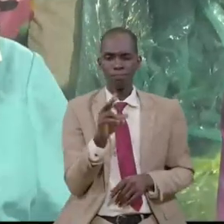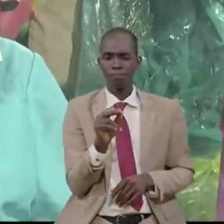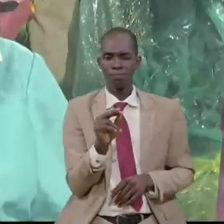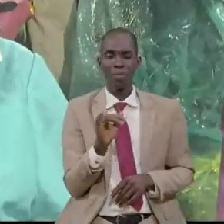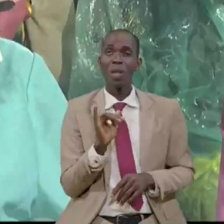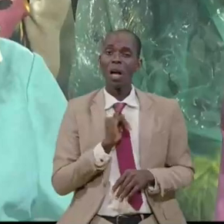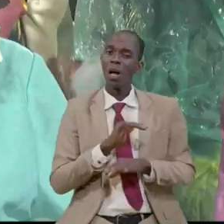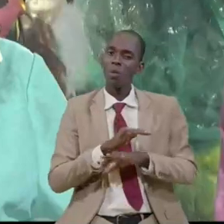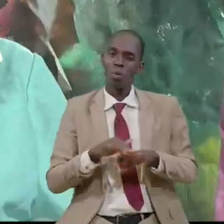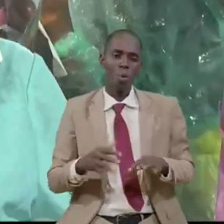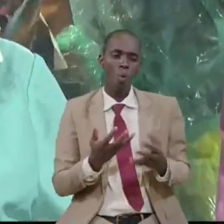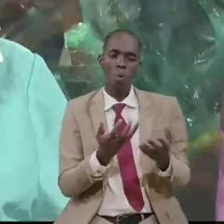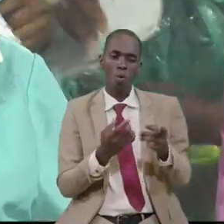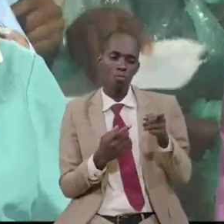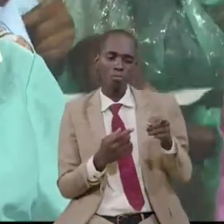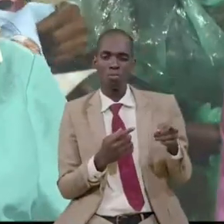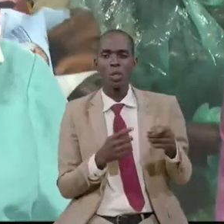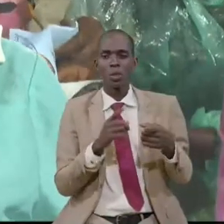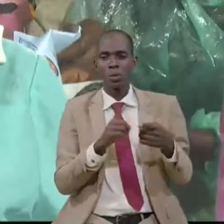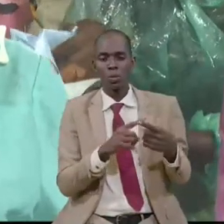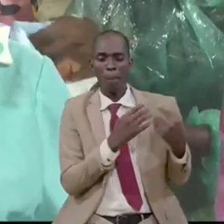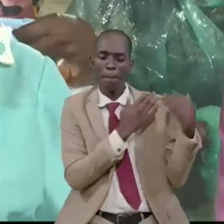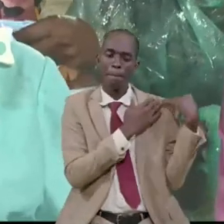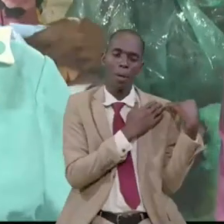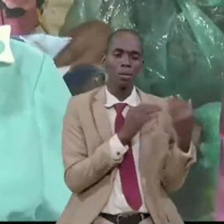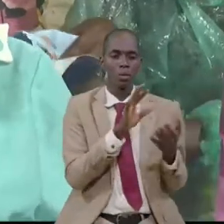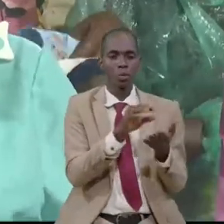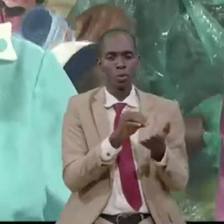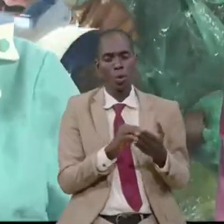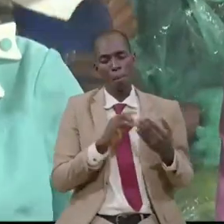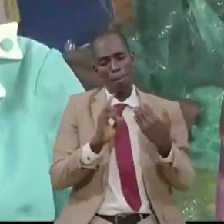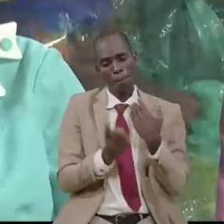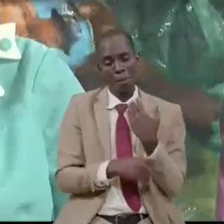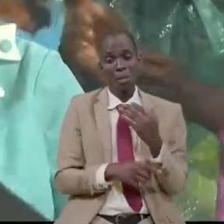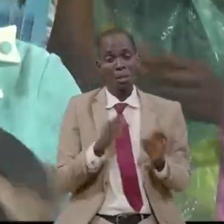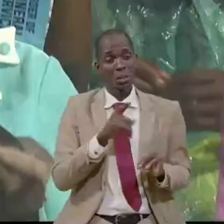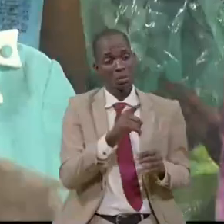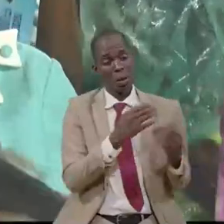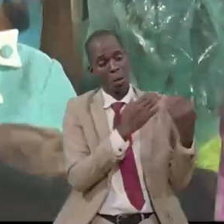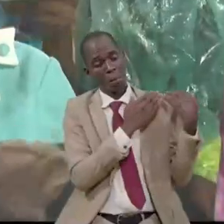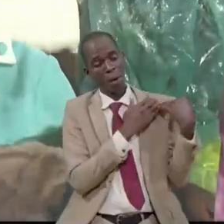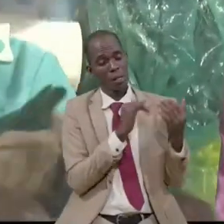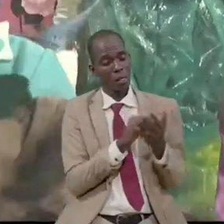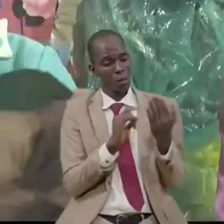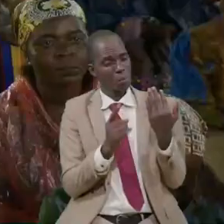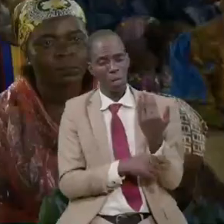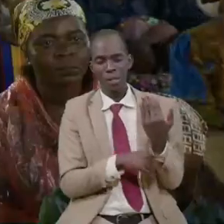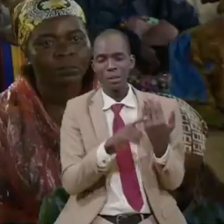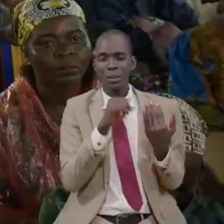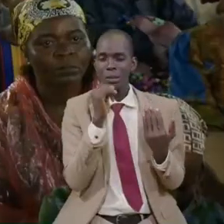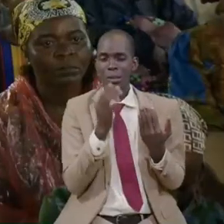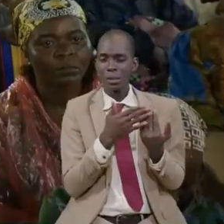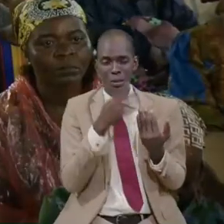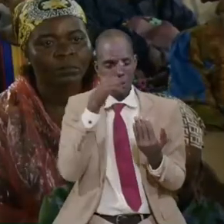pas qu'il porte ce châtiment. S'il porte ce châtiment, il mourra pour